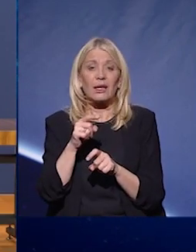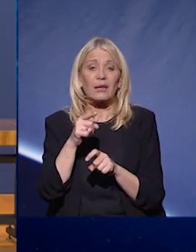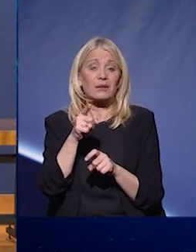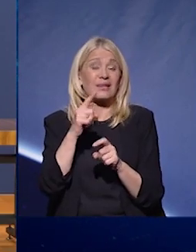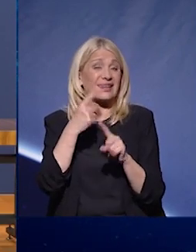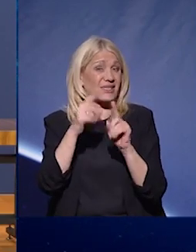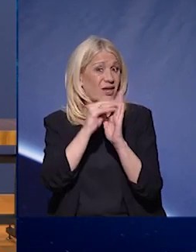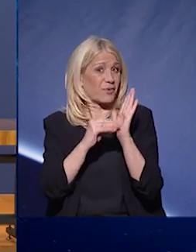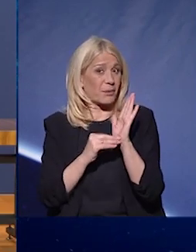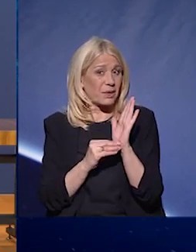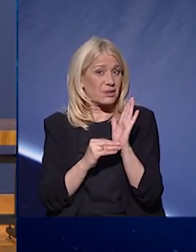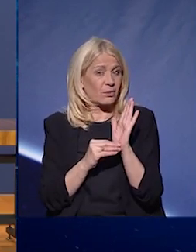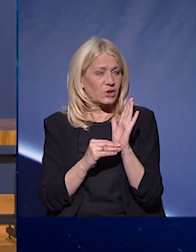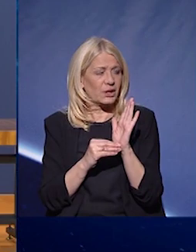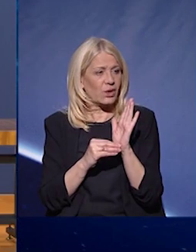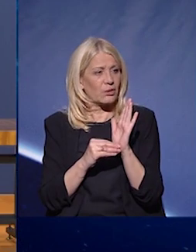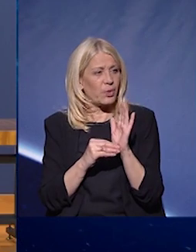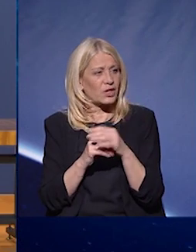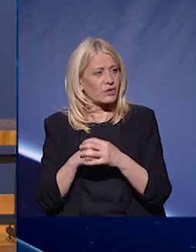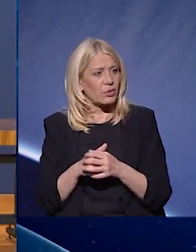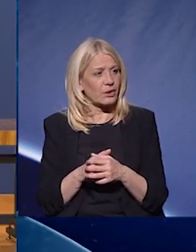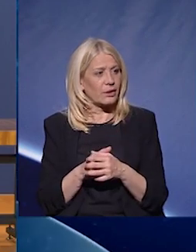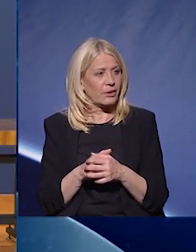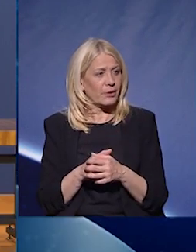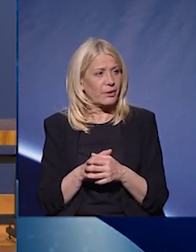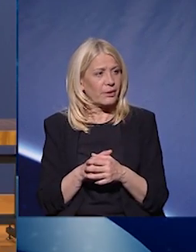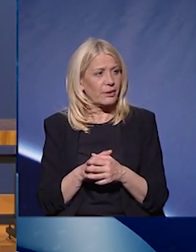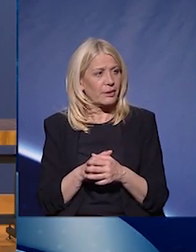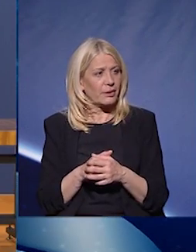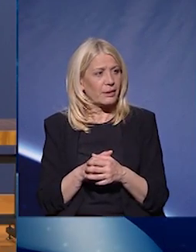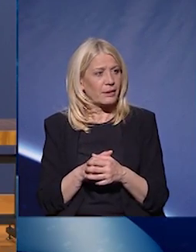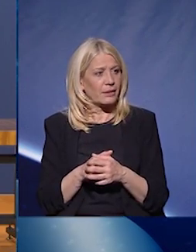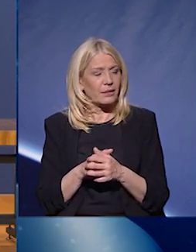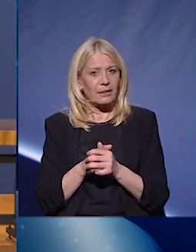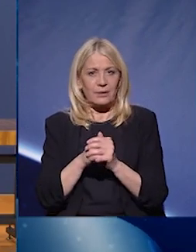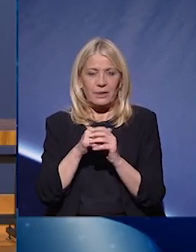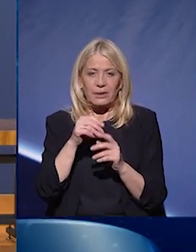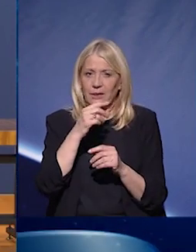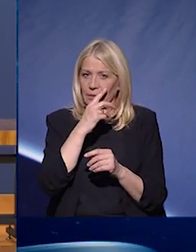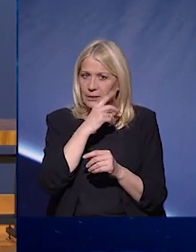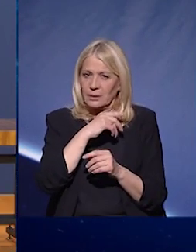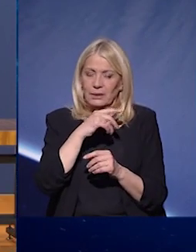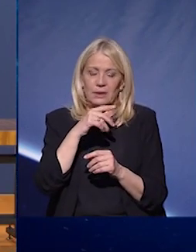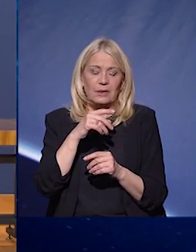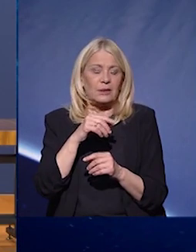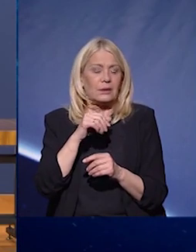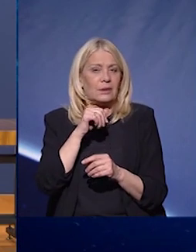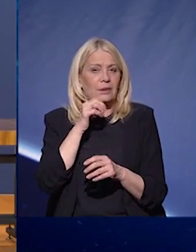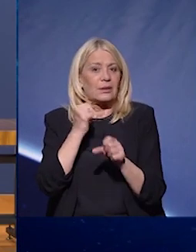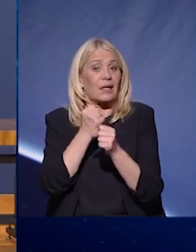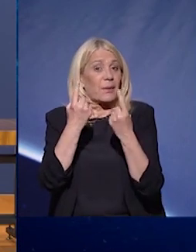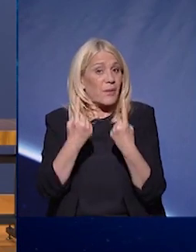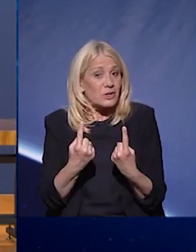sad situacija sa tim ljudima, koliko njih je još uvijek u samoizolaciji, koliko ih samoizolacija istekla i da li